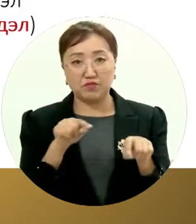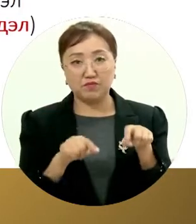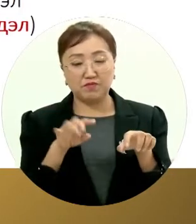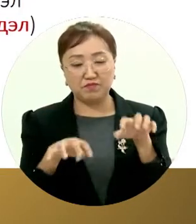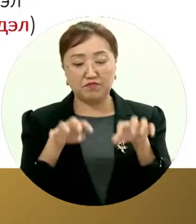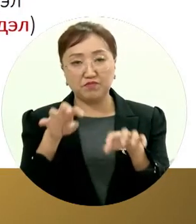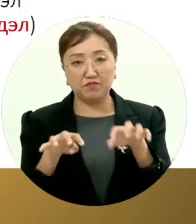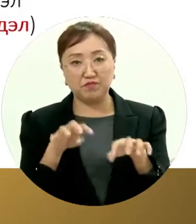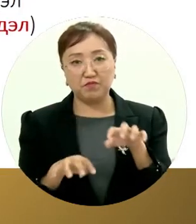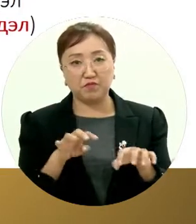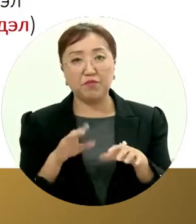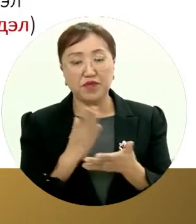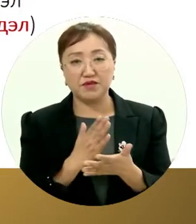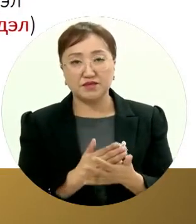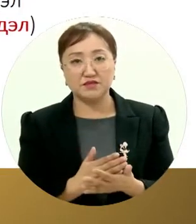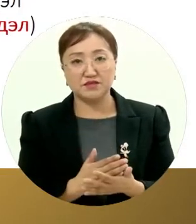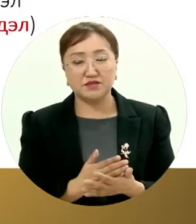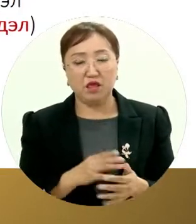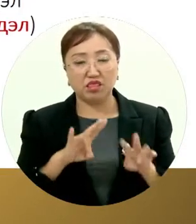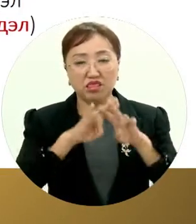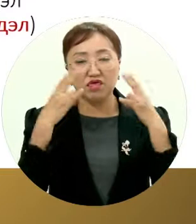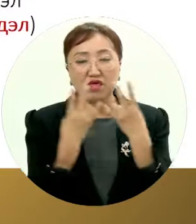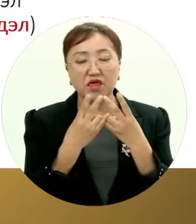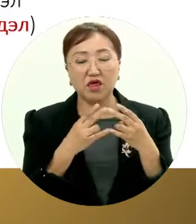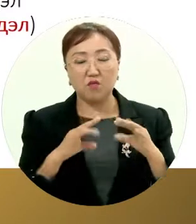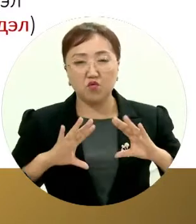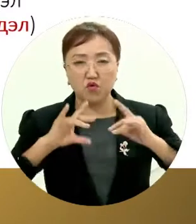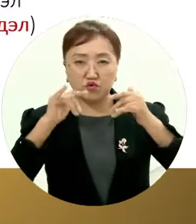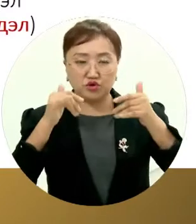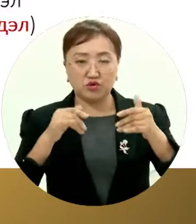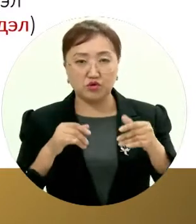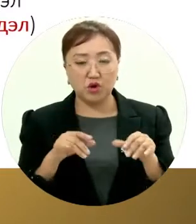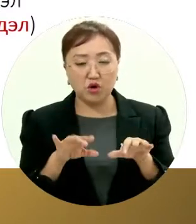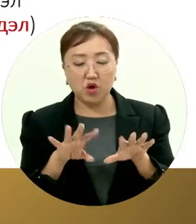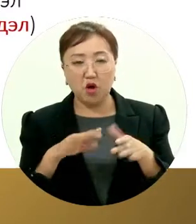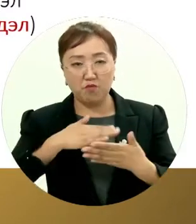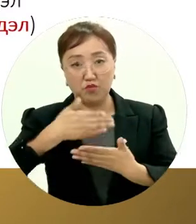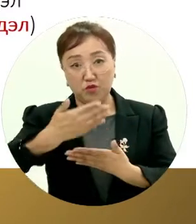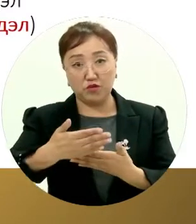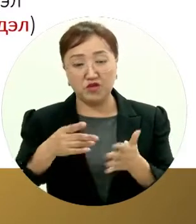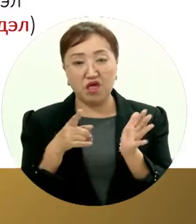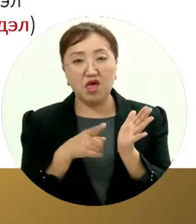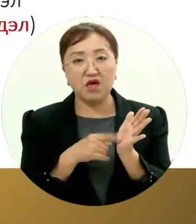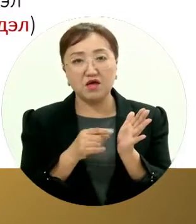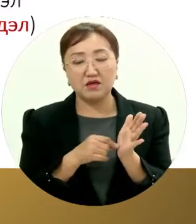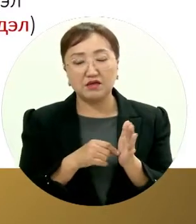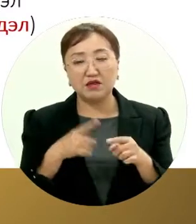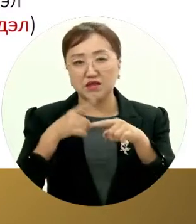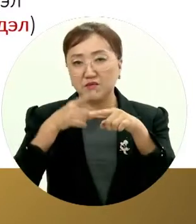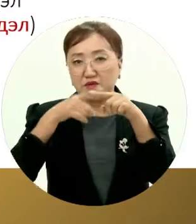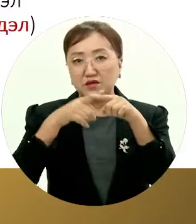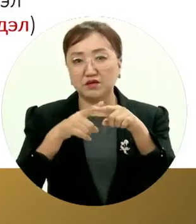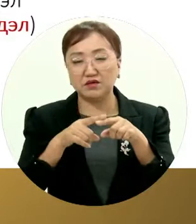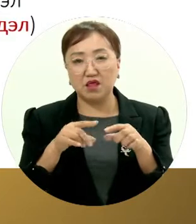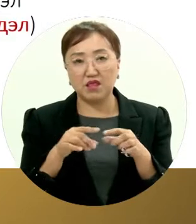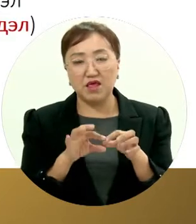ингэж бичдэг байсан. Нийгмийн хөгжлийн хэрээр компьютерийн хэрэглээ өсснөөр одоо нарийн бичгийн дарга